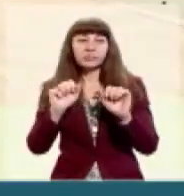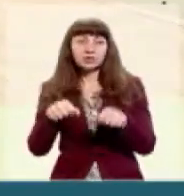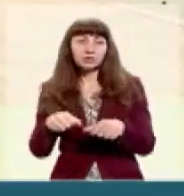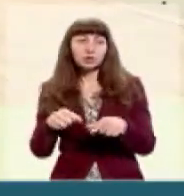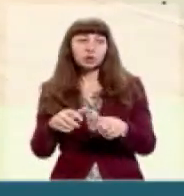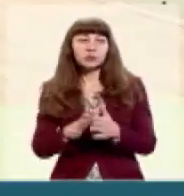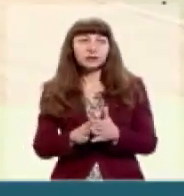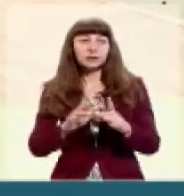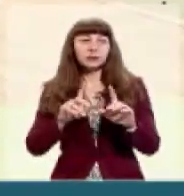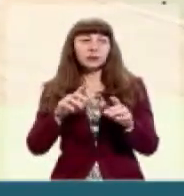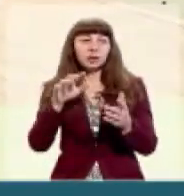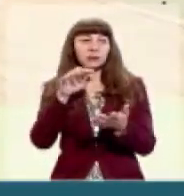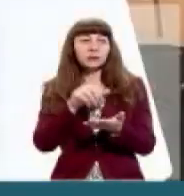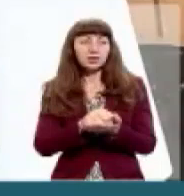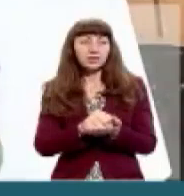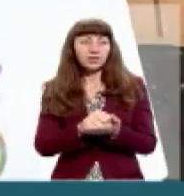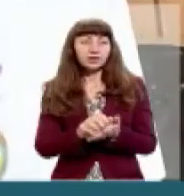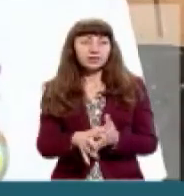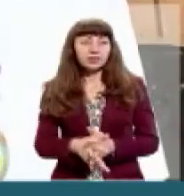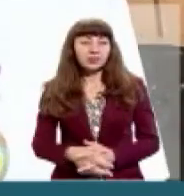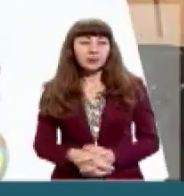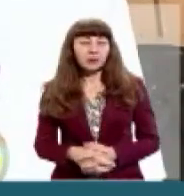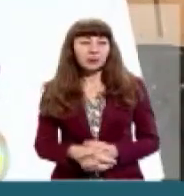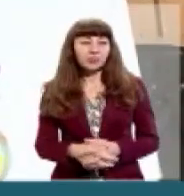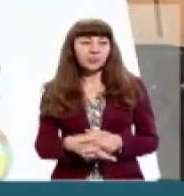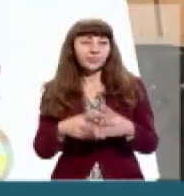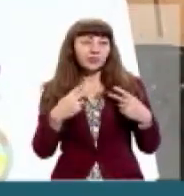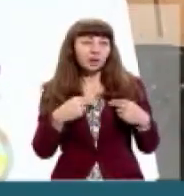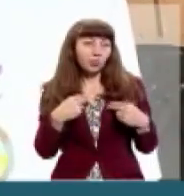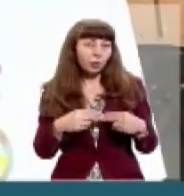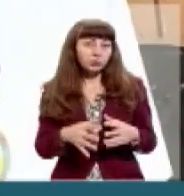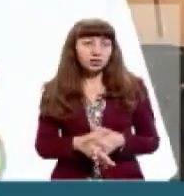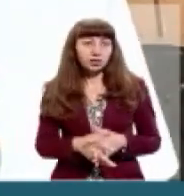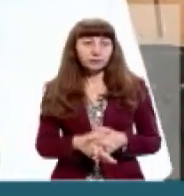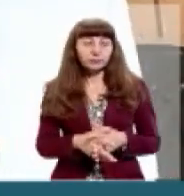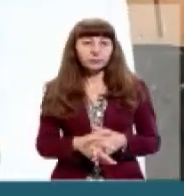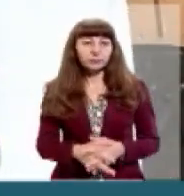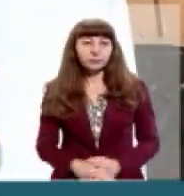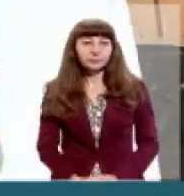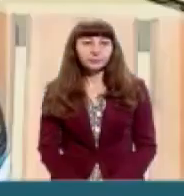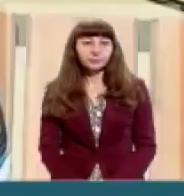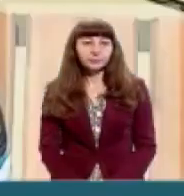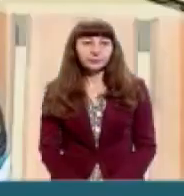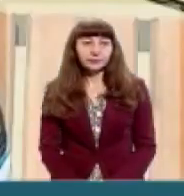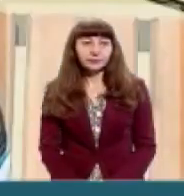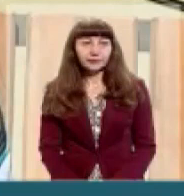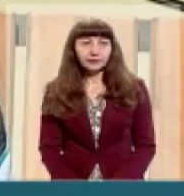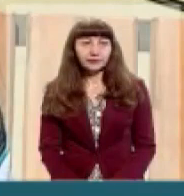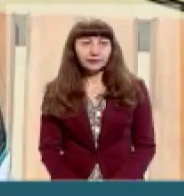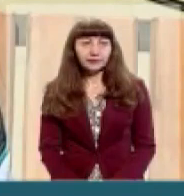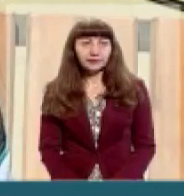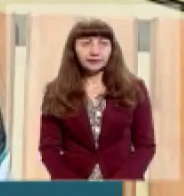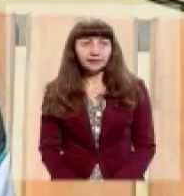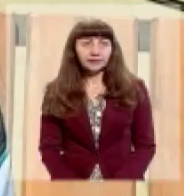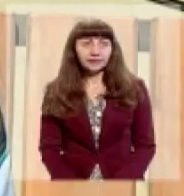Олар өз өңірлеріндегі бос жұмыс орындары мен кәсіпкерлікті сол жақта бастағысы келетін жастарға ақпарат берді. Біздің қатарымызға